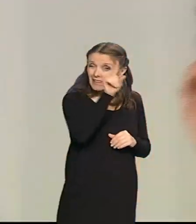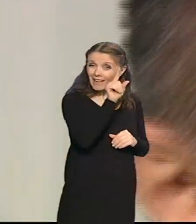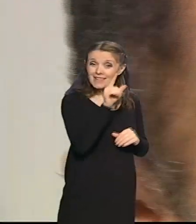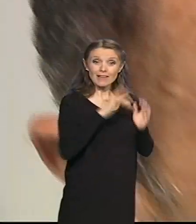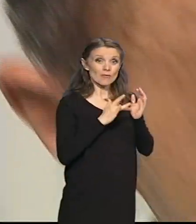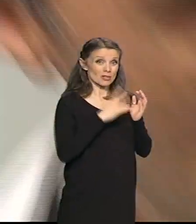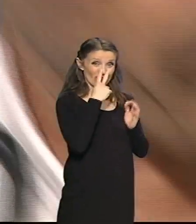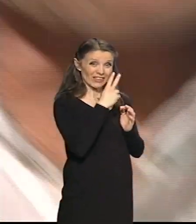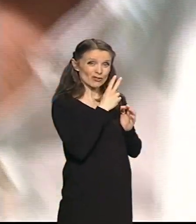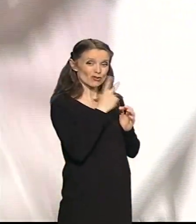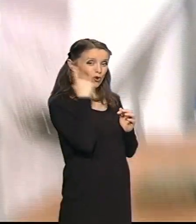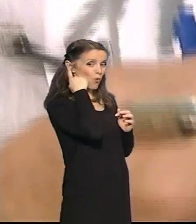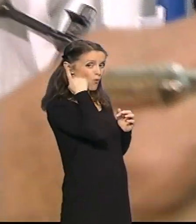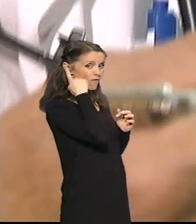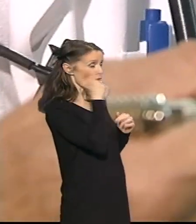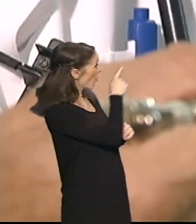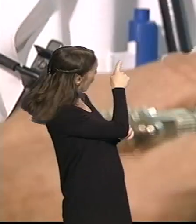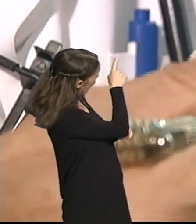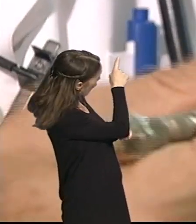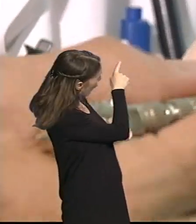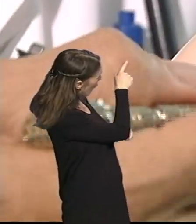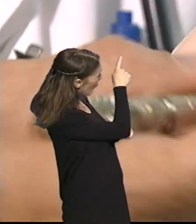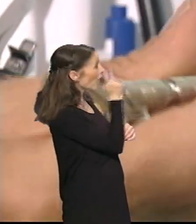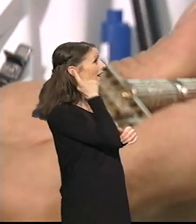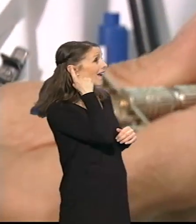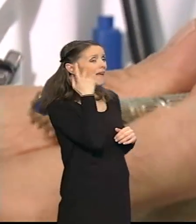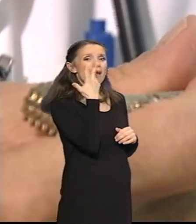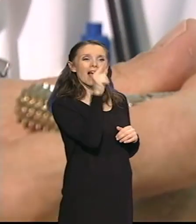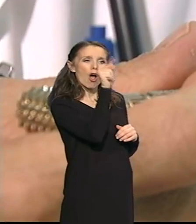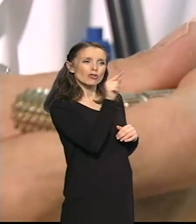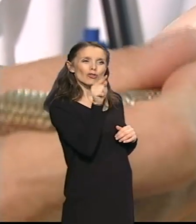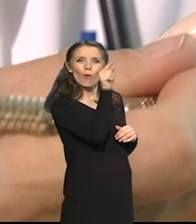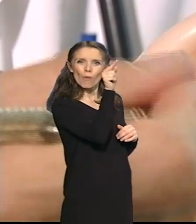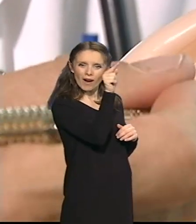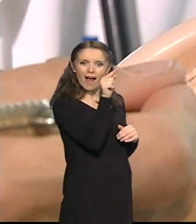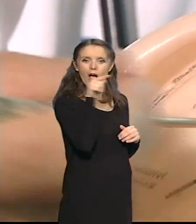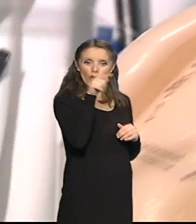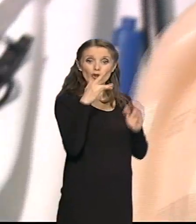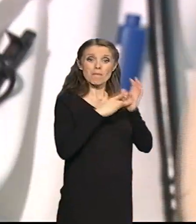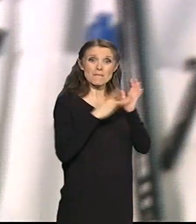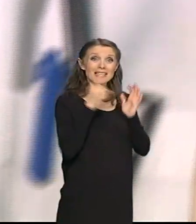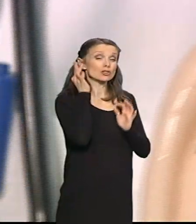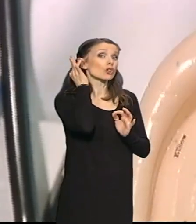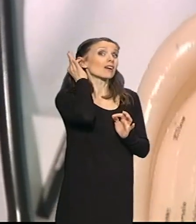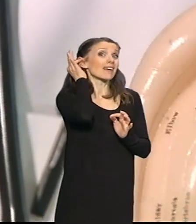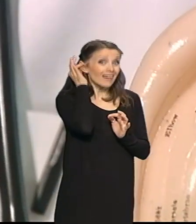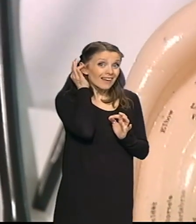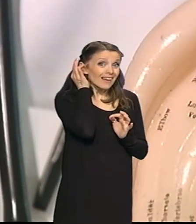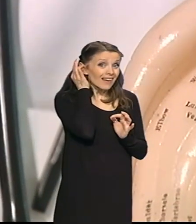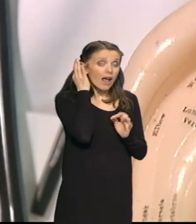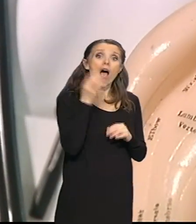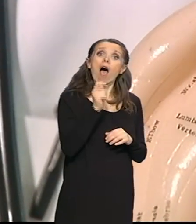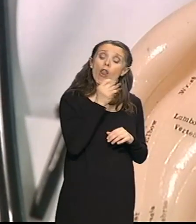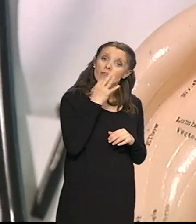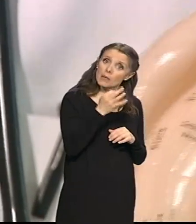Ova trougaona dolina zove se Fossa Triangularis. Znači tu, ono što je interesantno... Znači čovek može